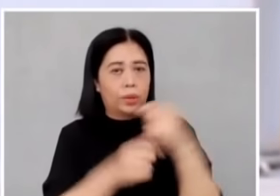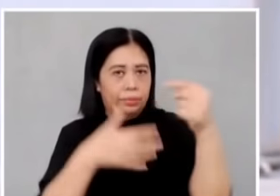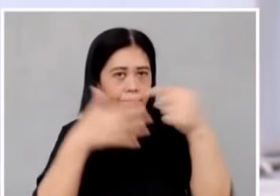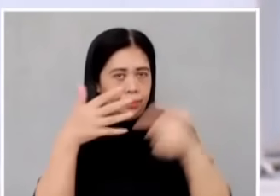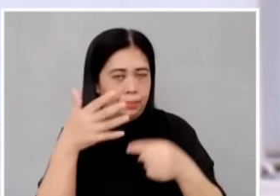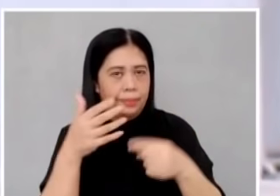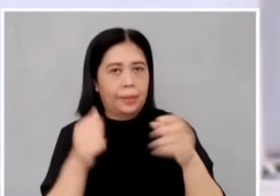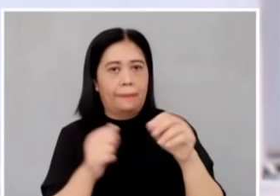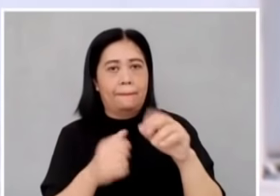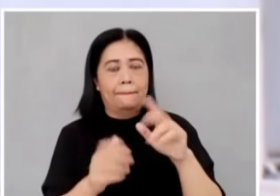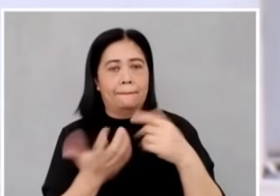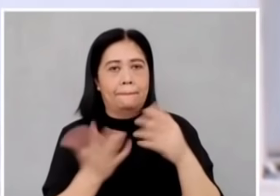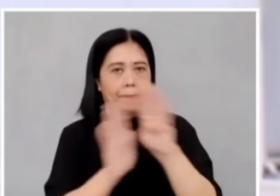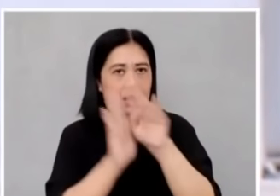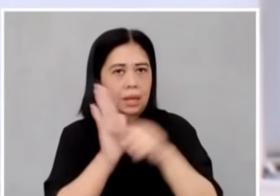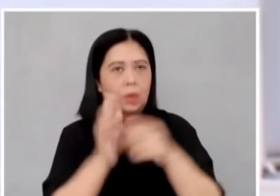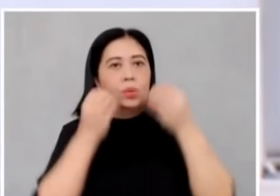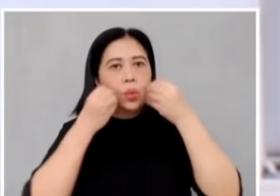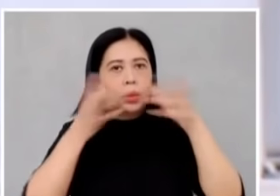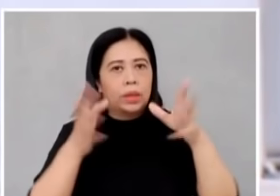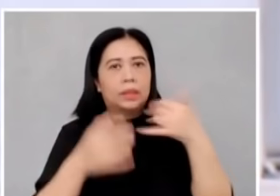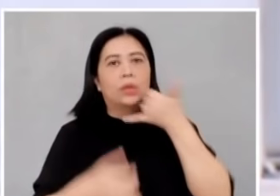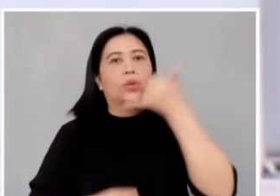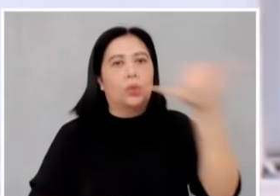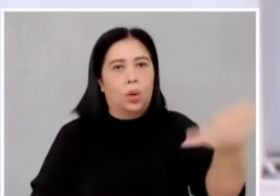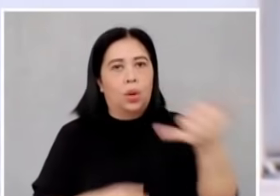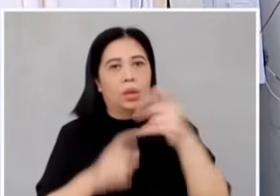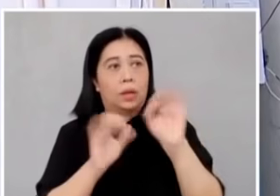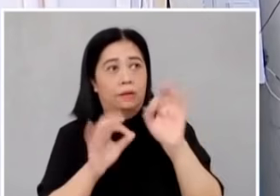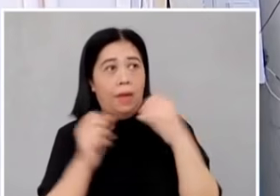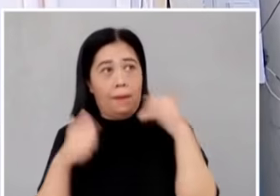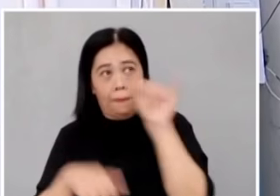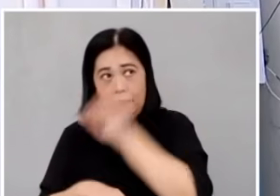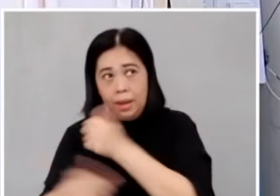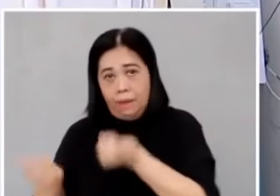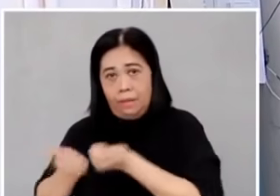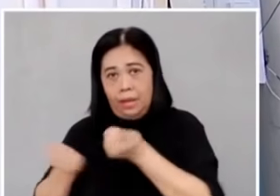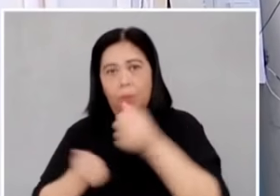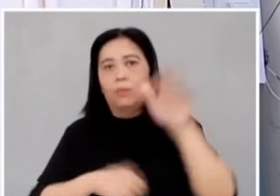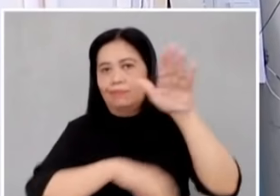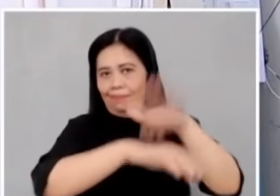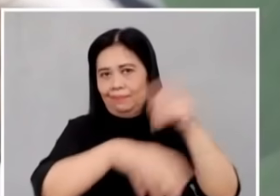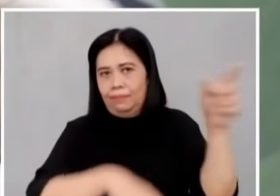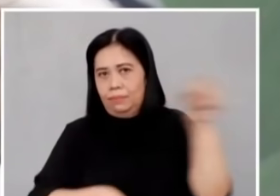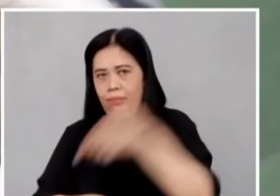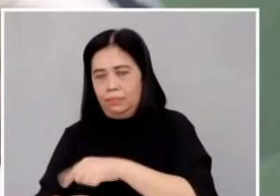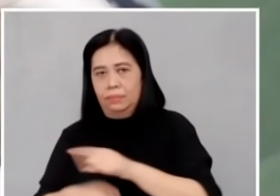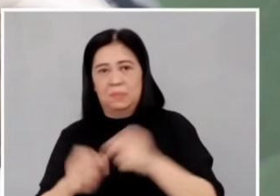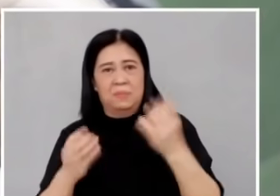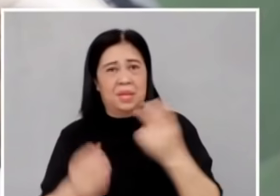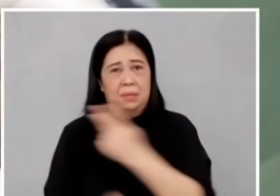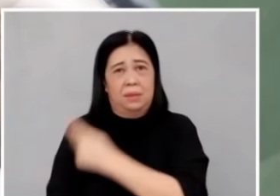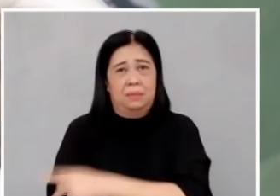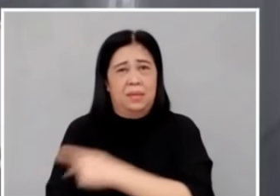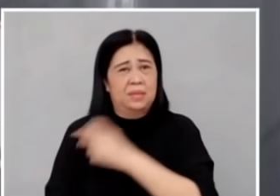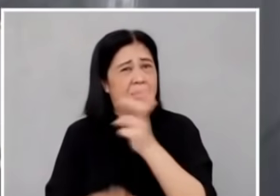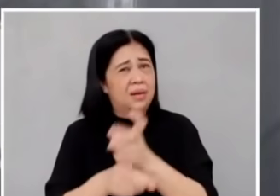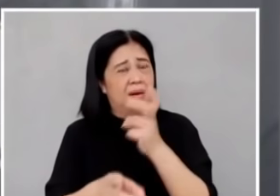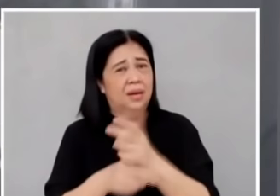pasyente, pauuwiin sila at tatawagan nilang kapag may bakanteng kama. Dahil marami sa mga pasyente ang nahihirapang